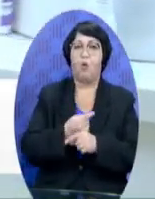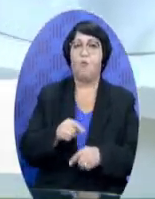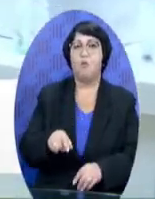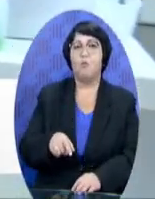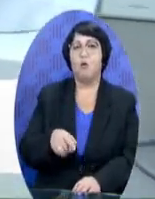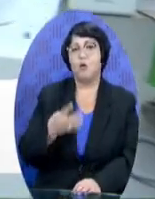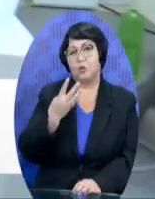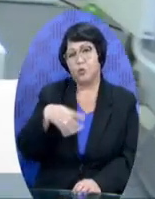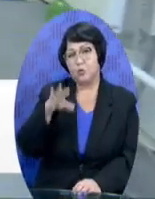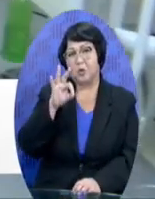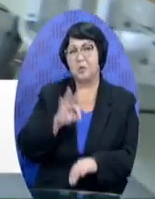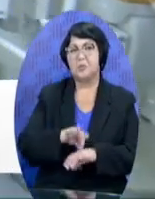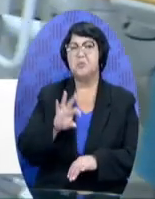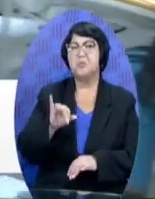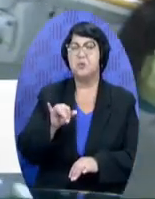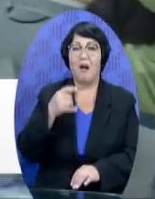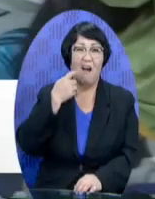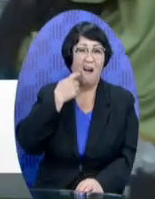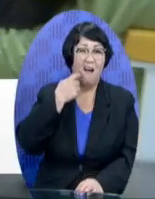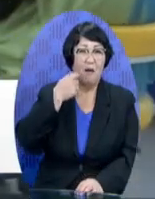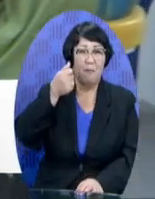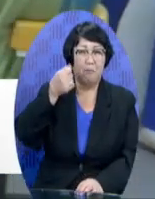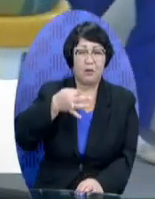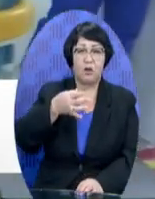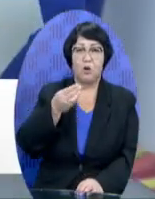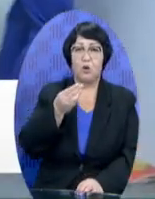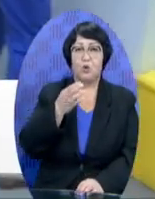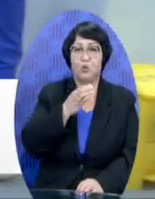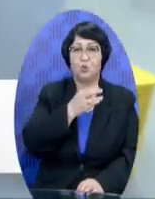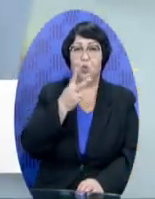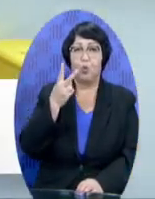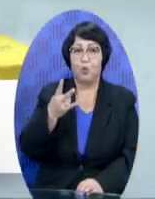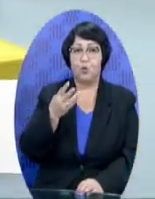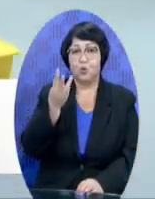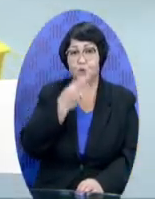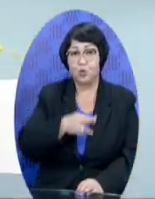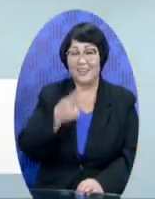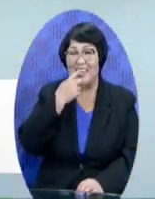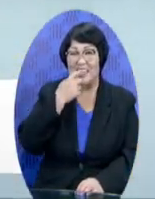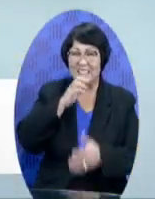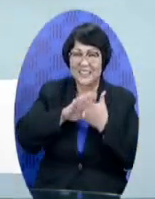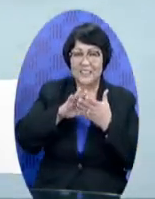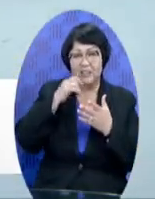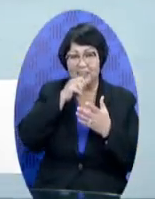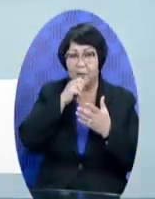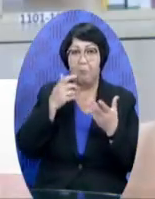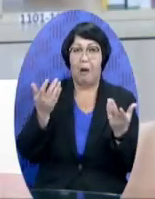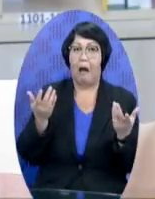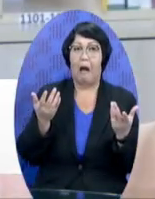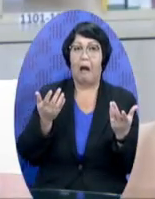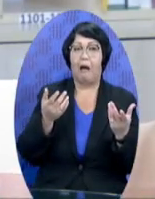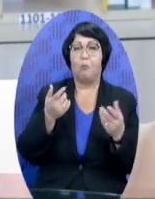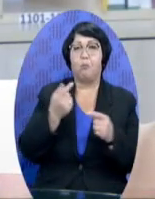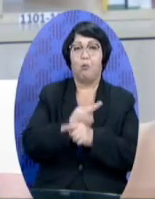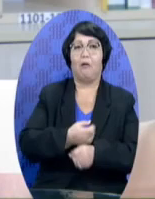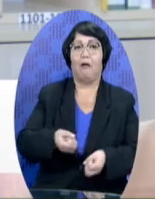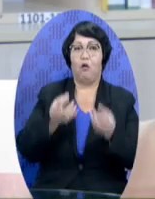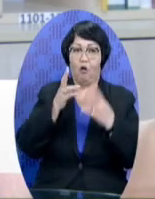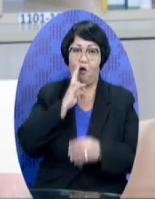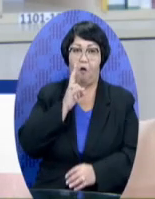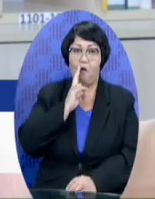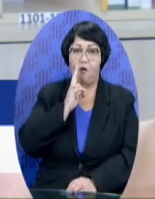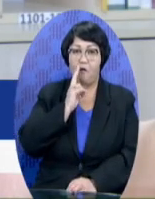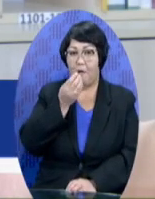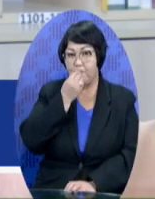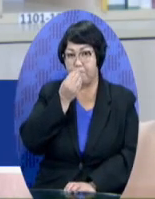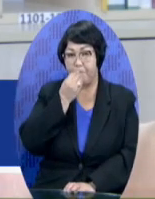шалтгааны 40% нь шүдний цорол сүүн шүдийг арчлаагүйгээс үүссэн ажиг нөлөөлдөг байна. Хоол хүнсний байдалтай